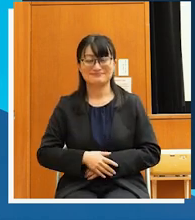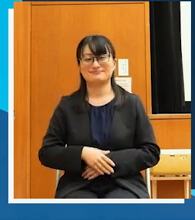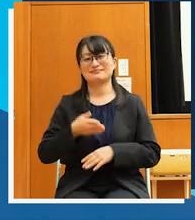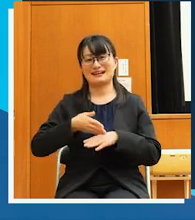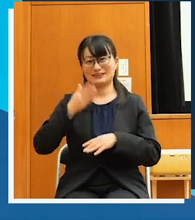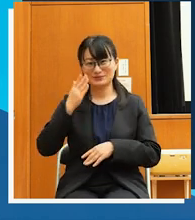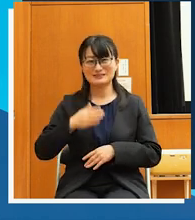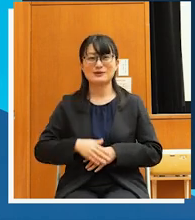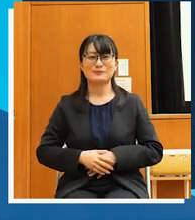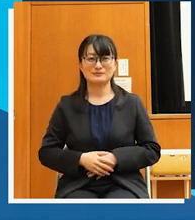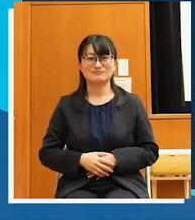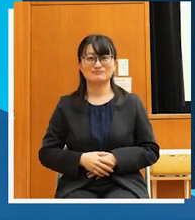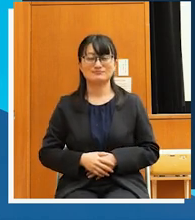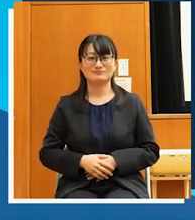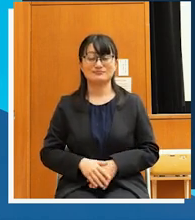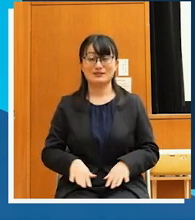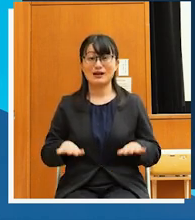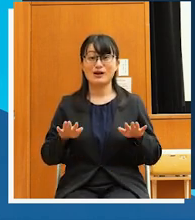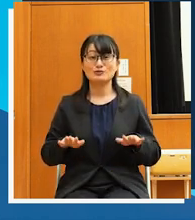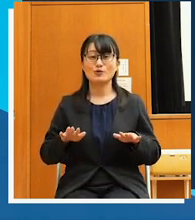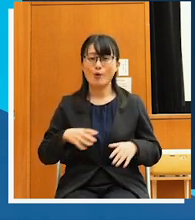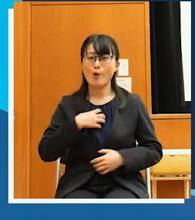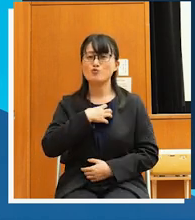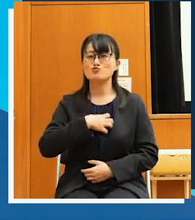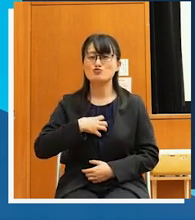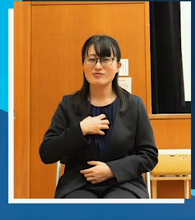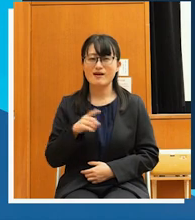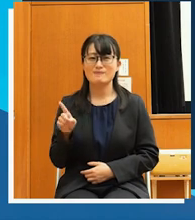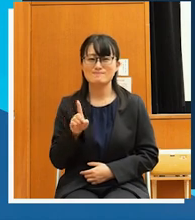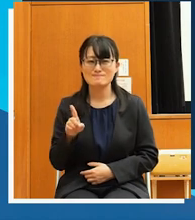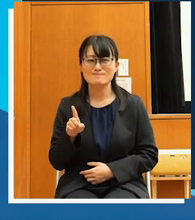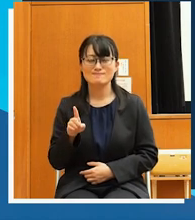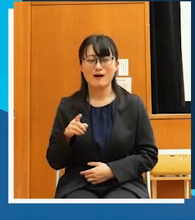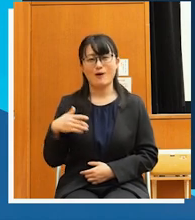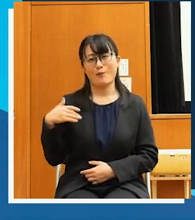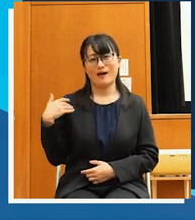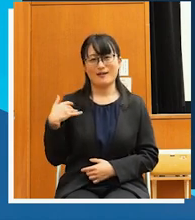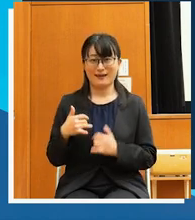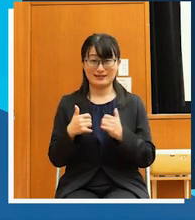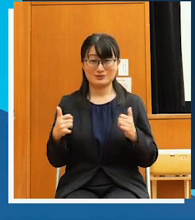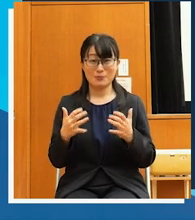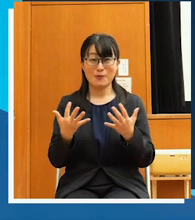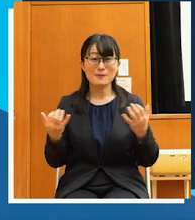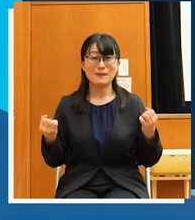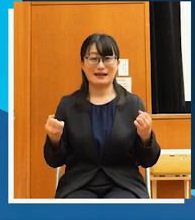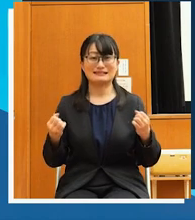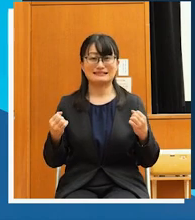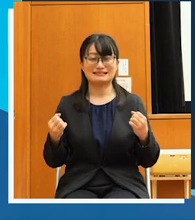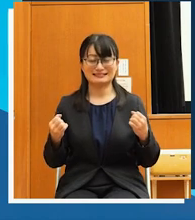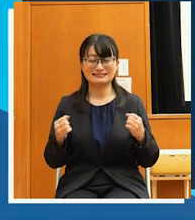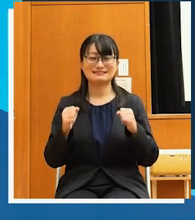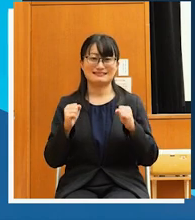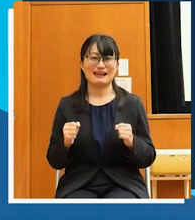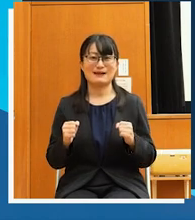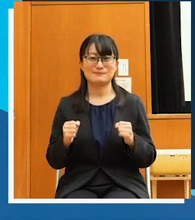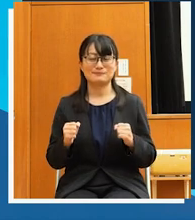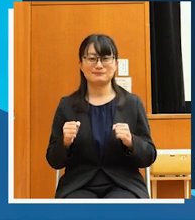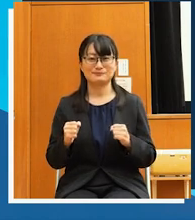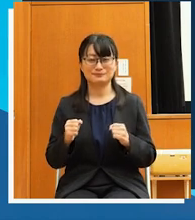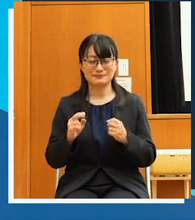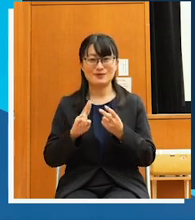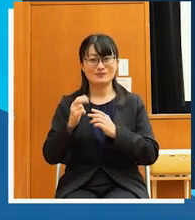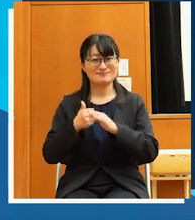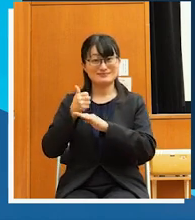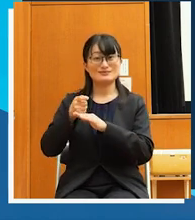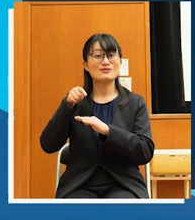はですねあの今その苦難があ何なのかなって分からないなっていう方もたくさんいらっしゃったのでえ知事から後でたくさんお話が